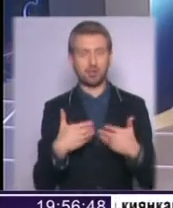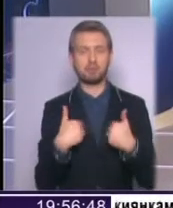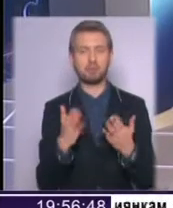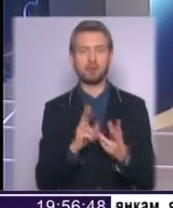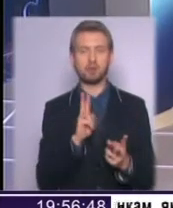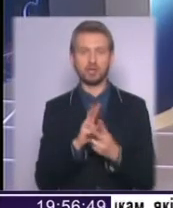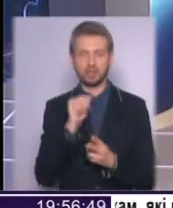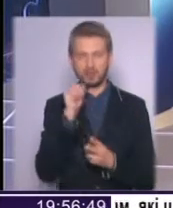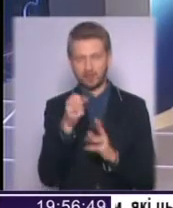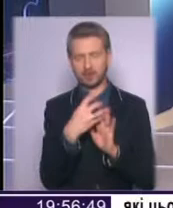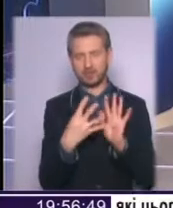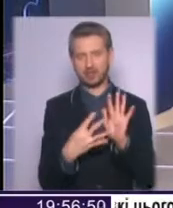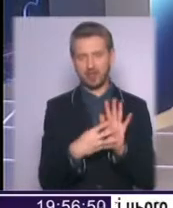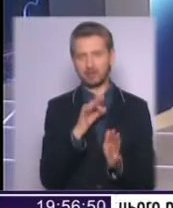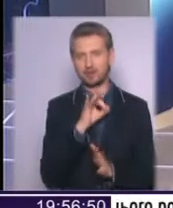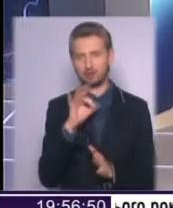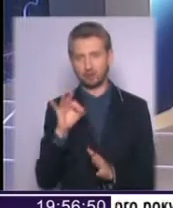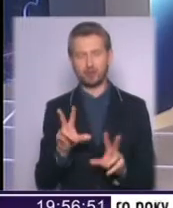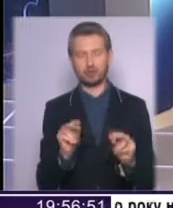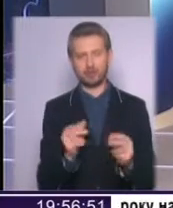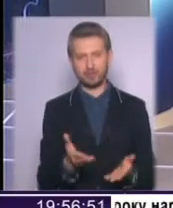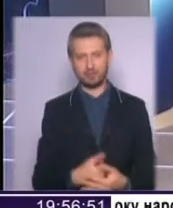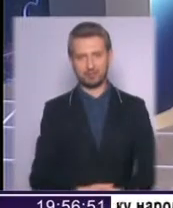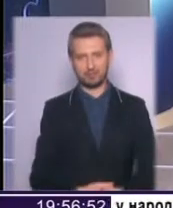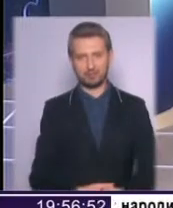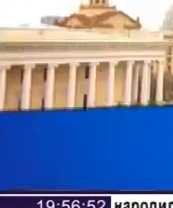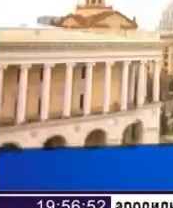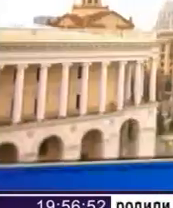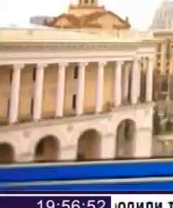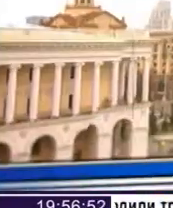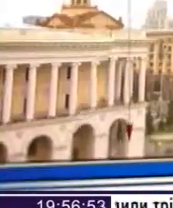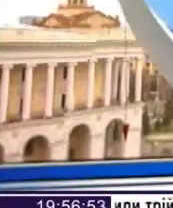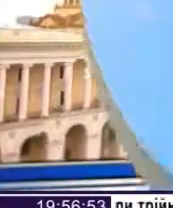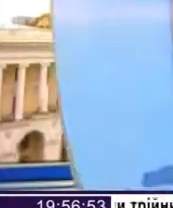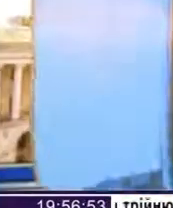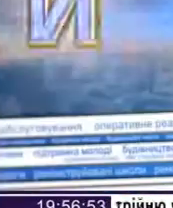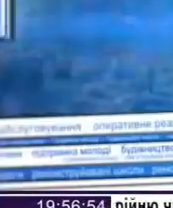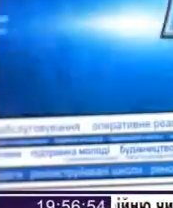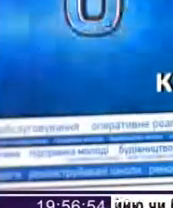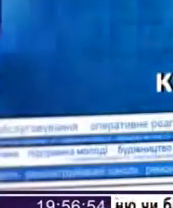продовжимо і будемо говорити про війну, тож залишайтесь.